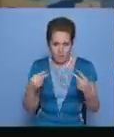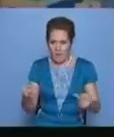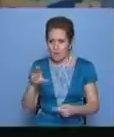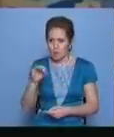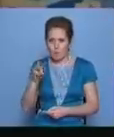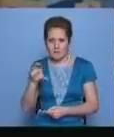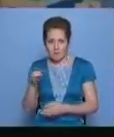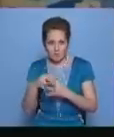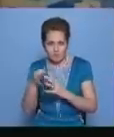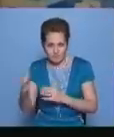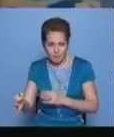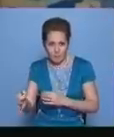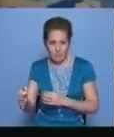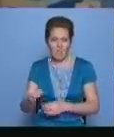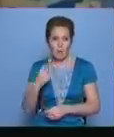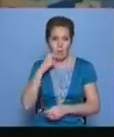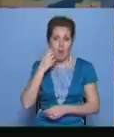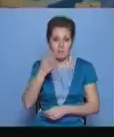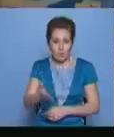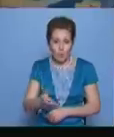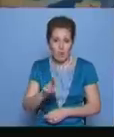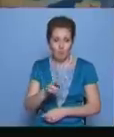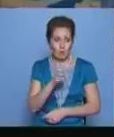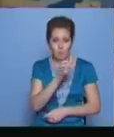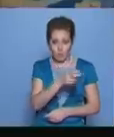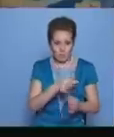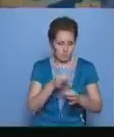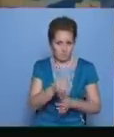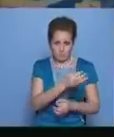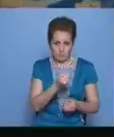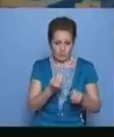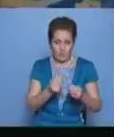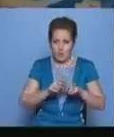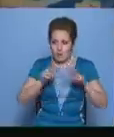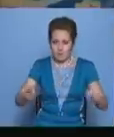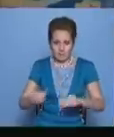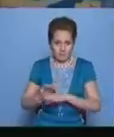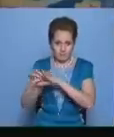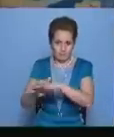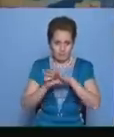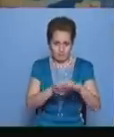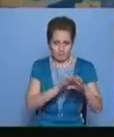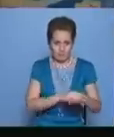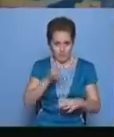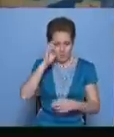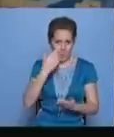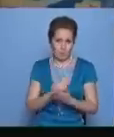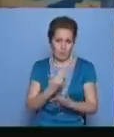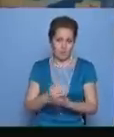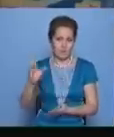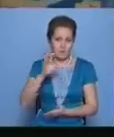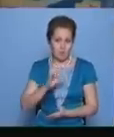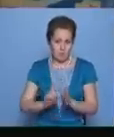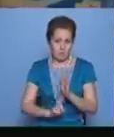в Болезино, что в Икширбоге. Почему? Потому что финансирование федеральное началось примерно в сентябре